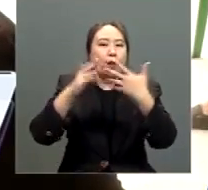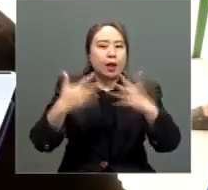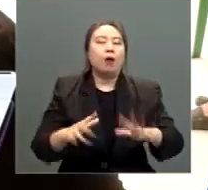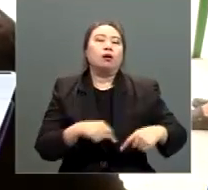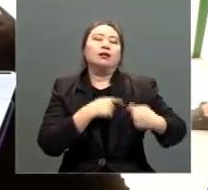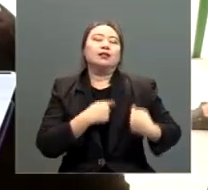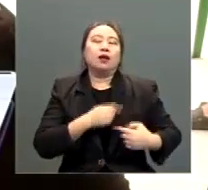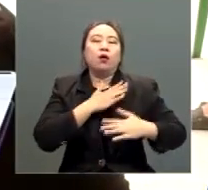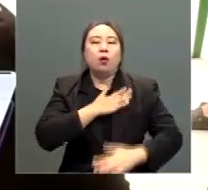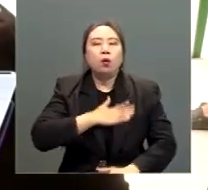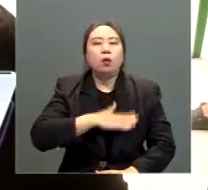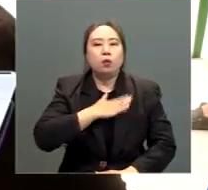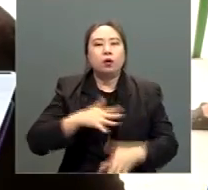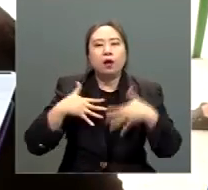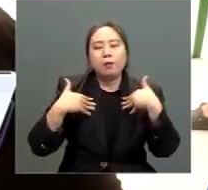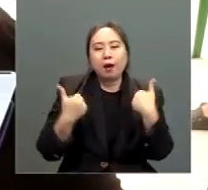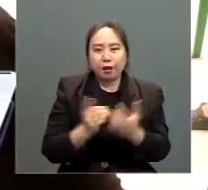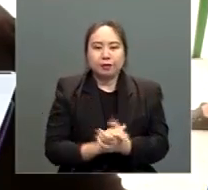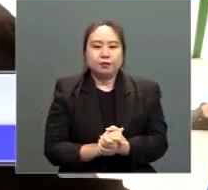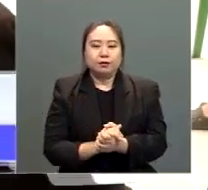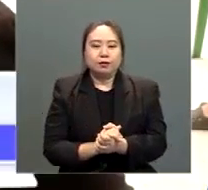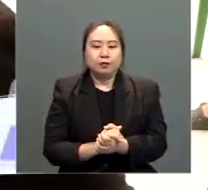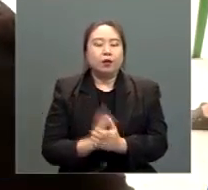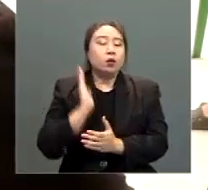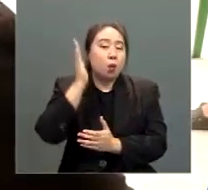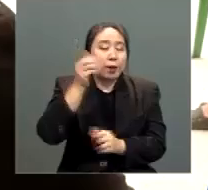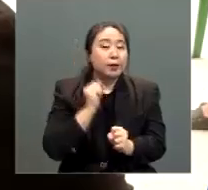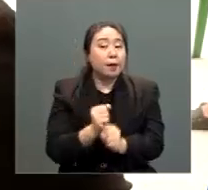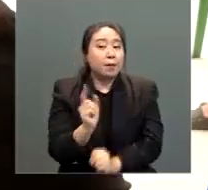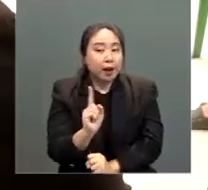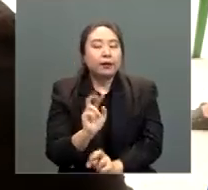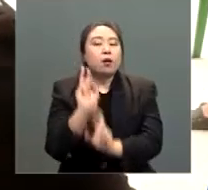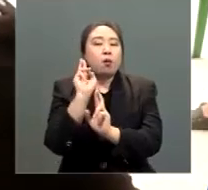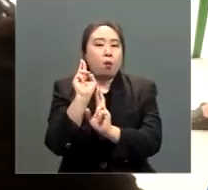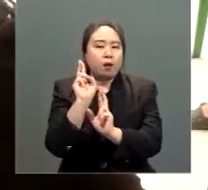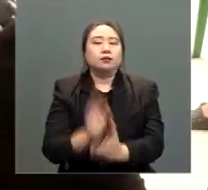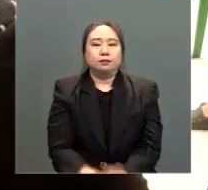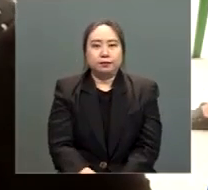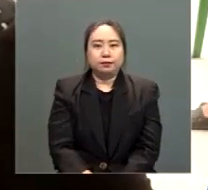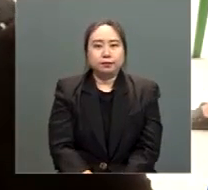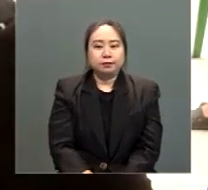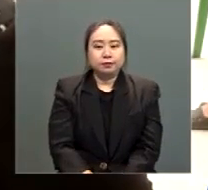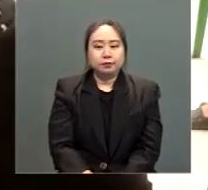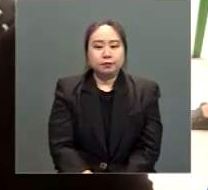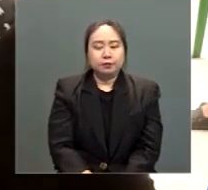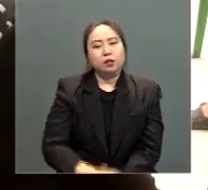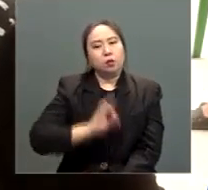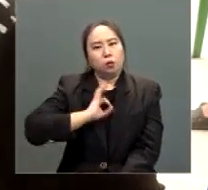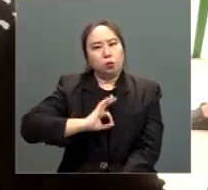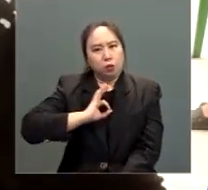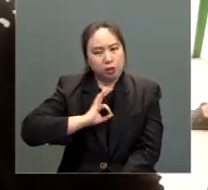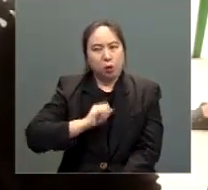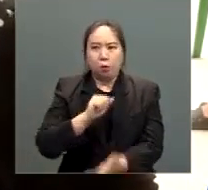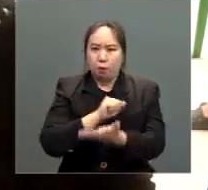ขึ้นแล้วจะไปทำอะไรตัวอะไรเนี่ยเราจะได้ระวังแล้วก็รู้สึกว่าความสะอาด